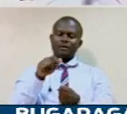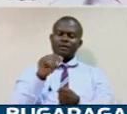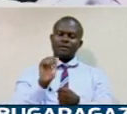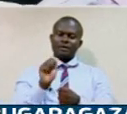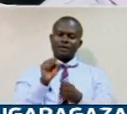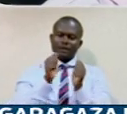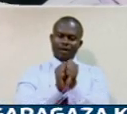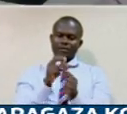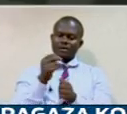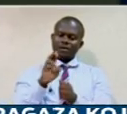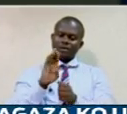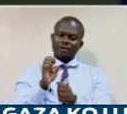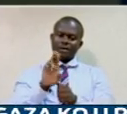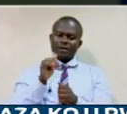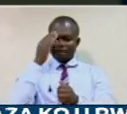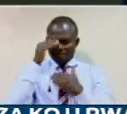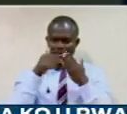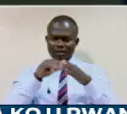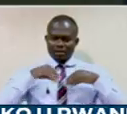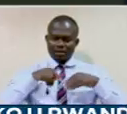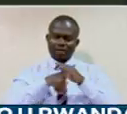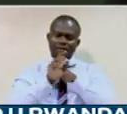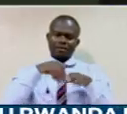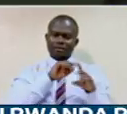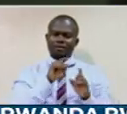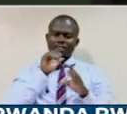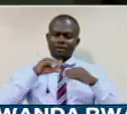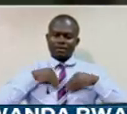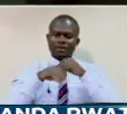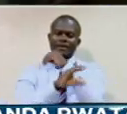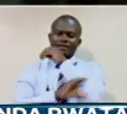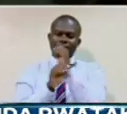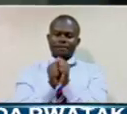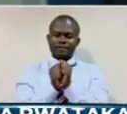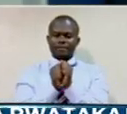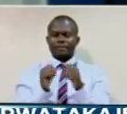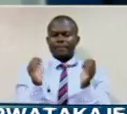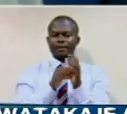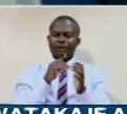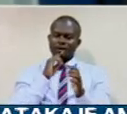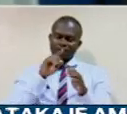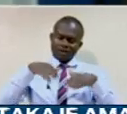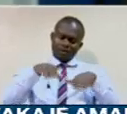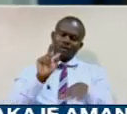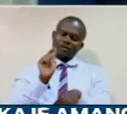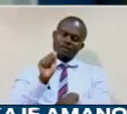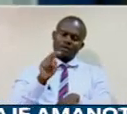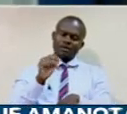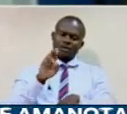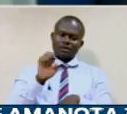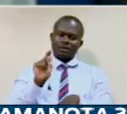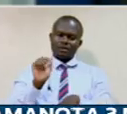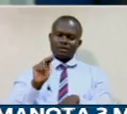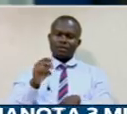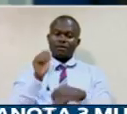na Ufite Amahoro Norbert nyuma yo guhamwa n'icyaha cyo kwemera kujya mu ngabo zitemewe mu gihugu. Urukiko kandi rwategetse irekurwa rya Kanyarukiko Atanazi